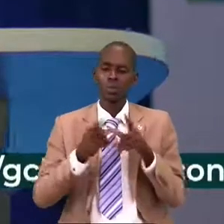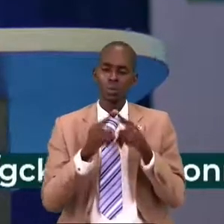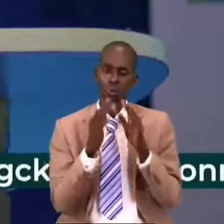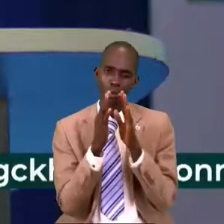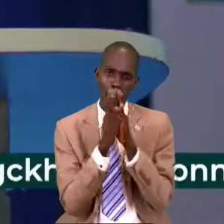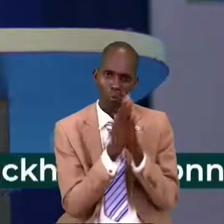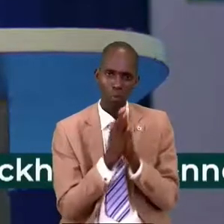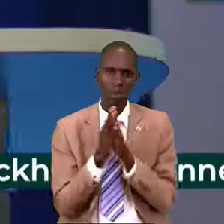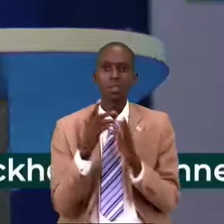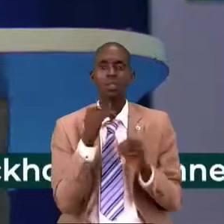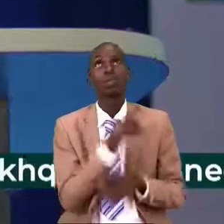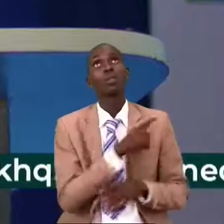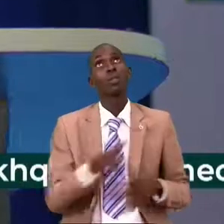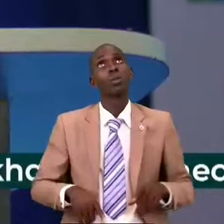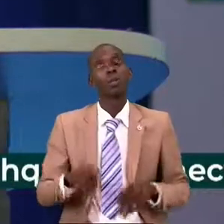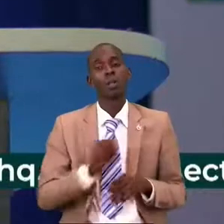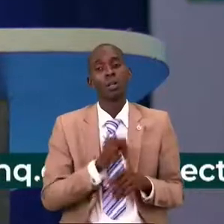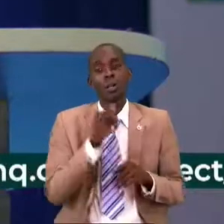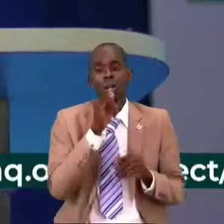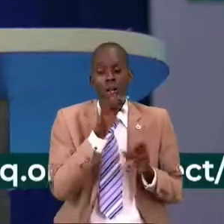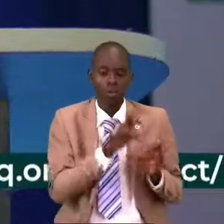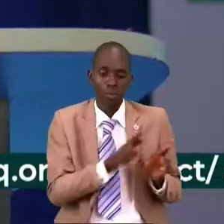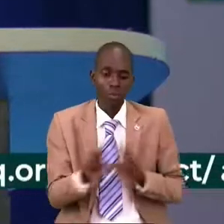miracle dans ma vie ce soir.